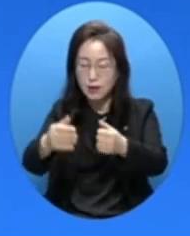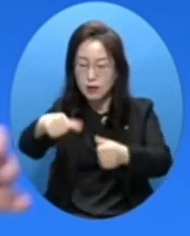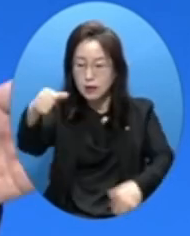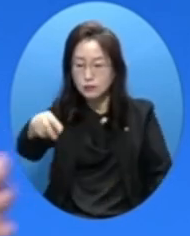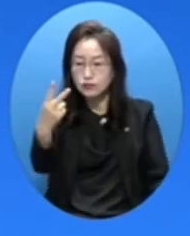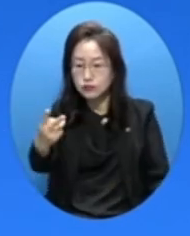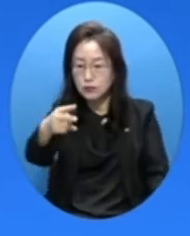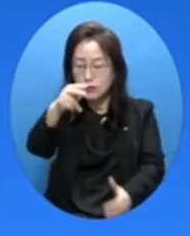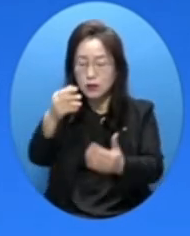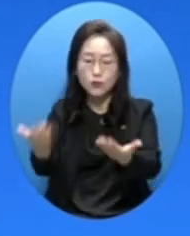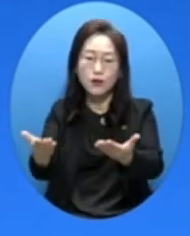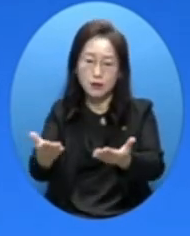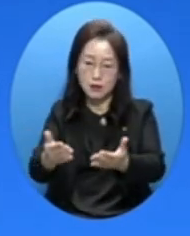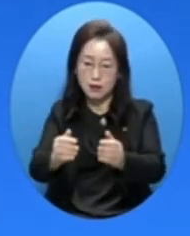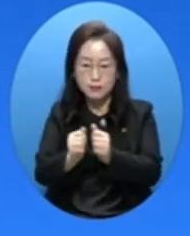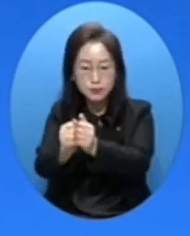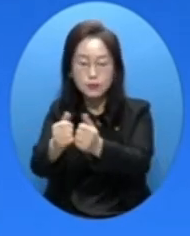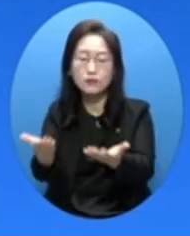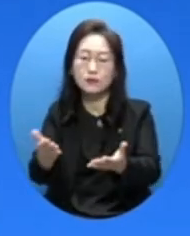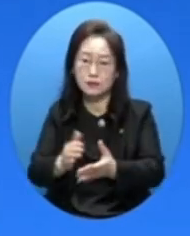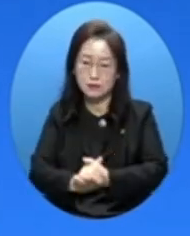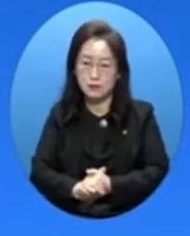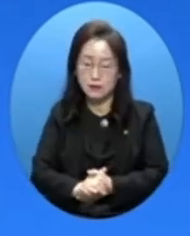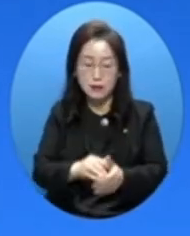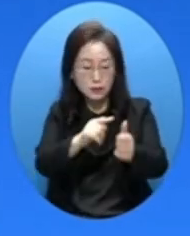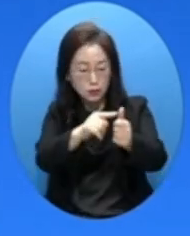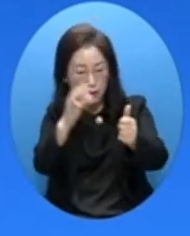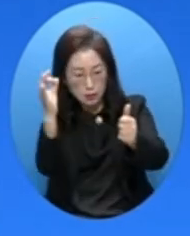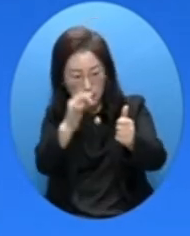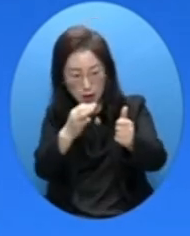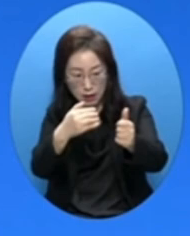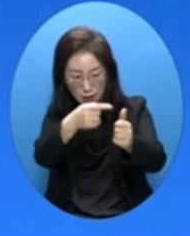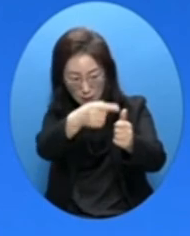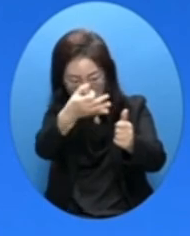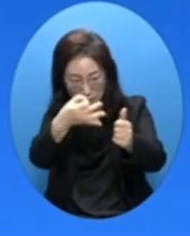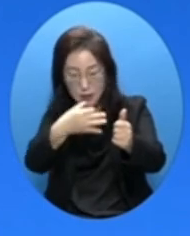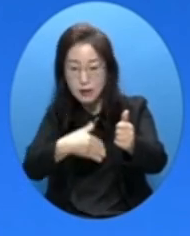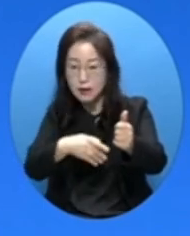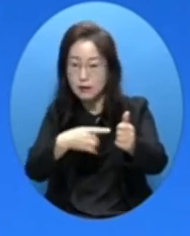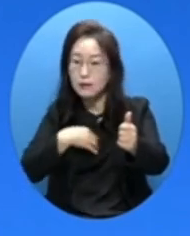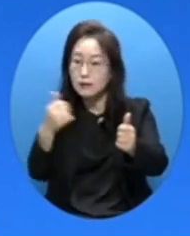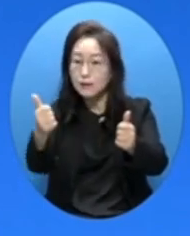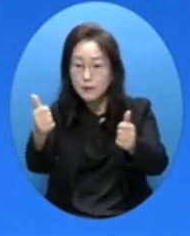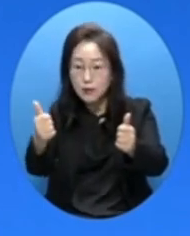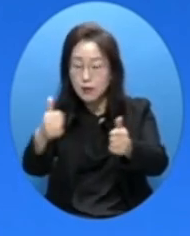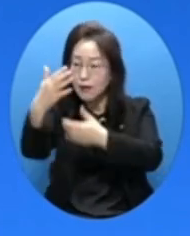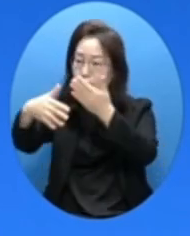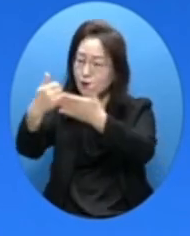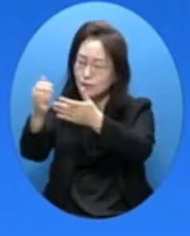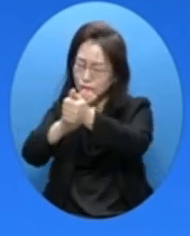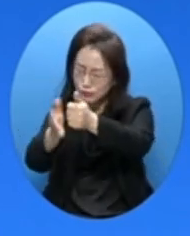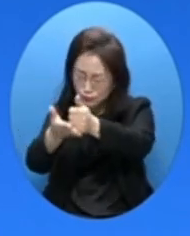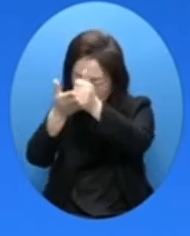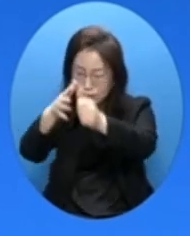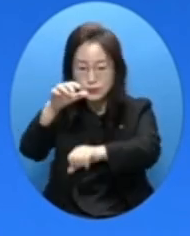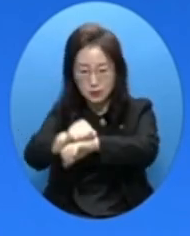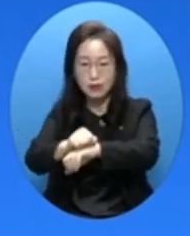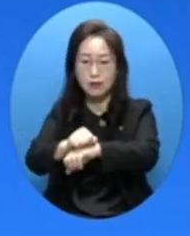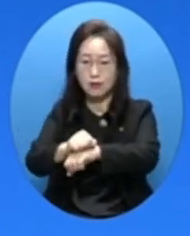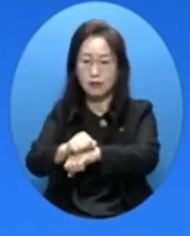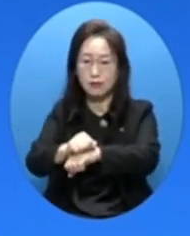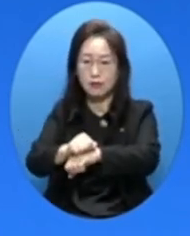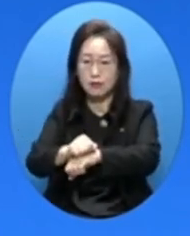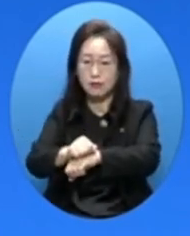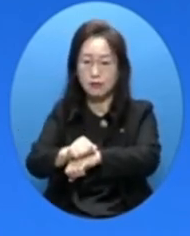그러나 선자님 아시는 대로 내 남편은 하나님을 잘 섬기는 하나님의 종이었습니다.